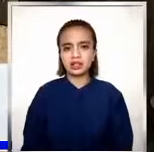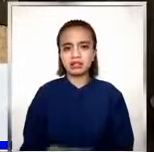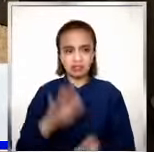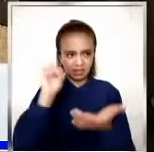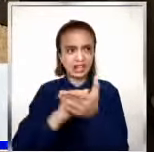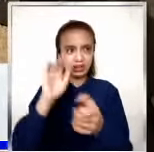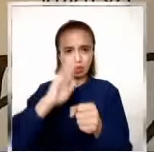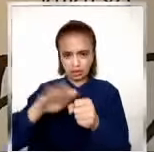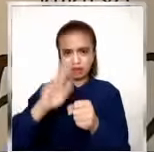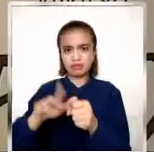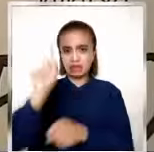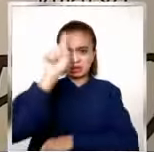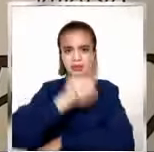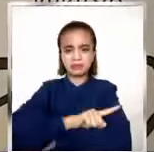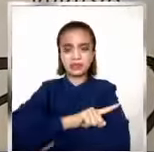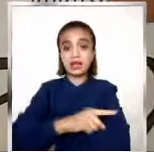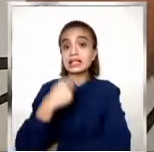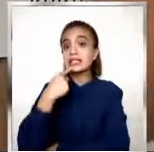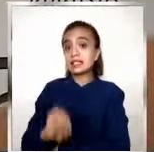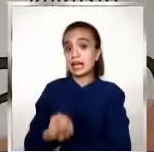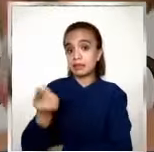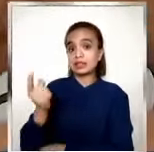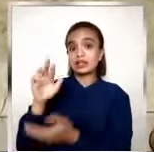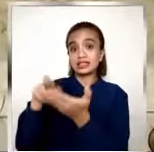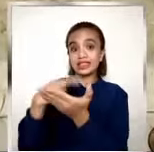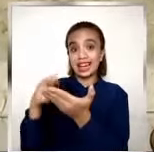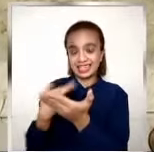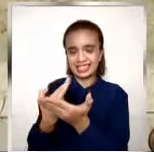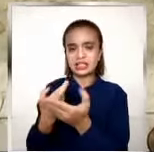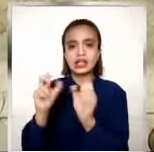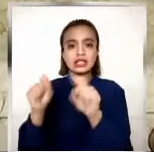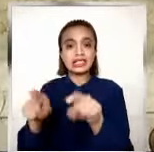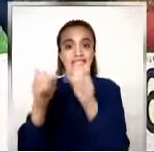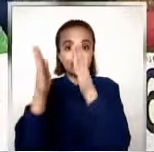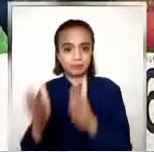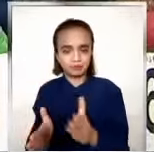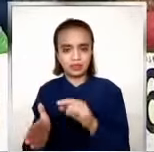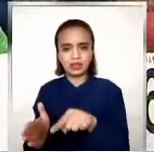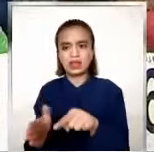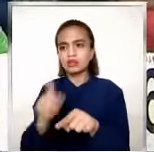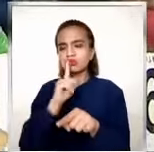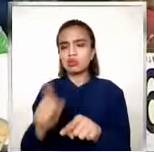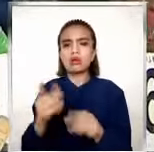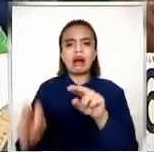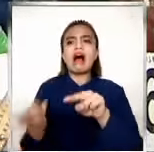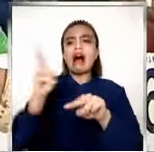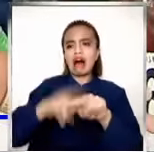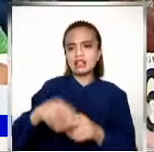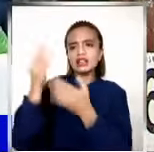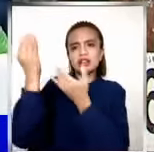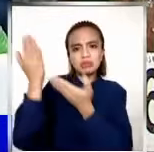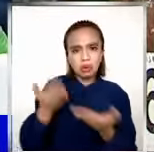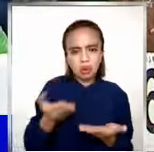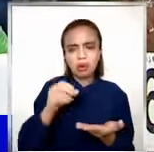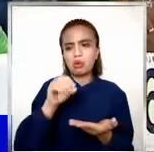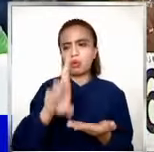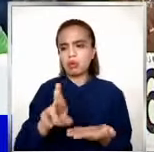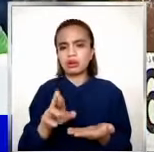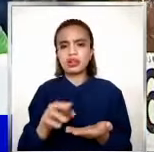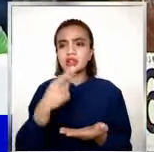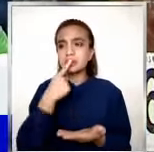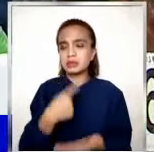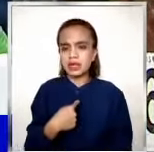rice retailers, tumaas ng piso hanggang 3 piso ang local at imported rice. Eh, ang sabi nga sa amin, mahina yung kasi ang bagsak doon sa